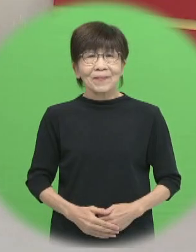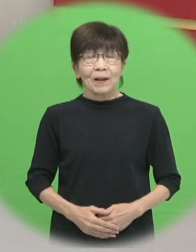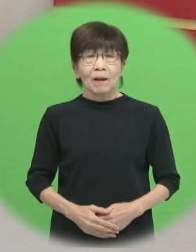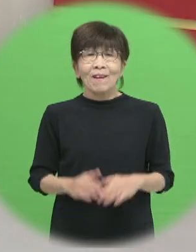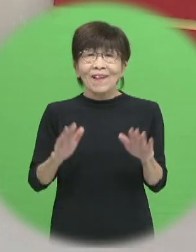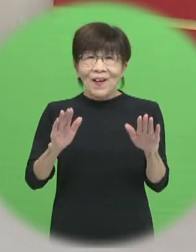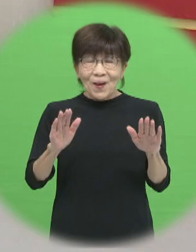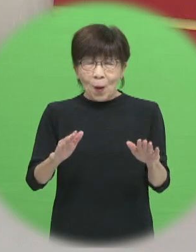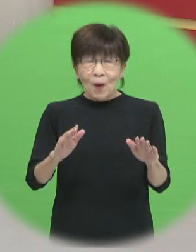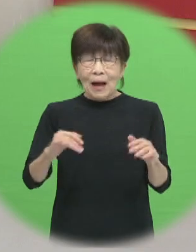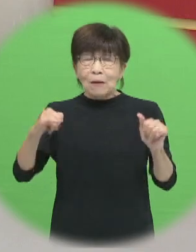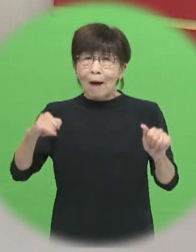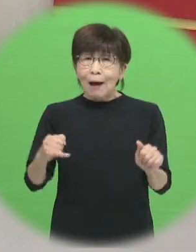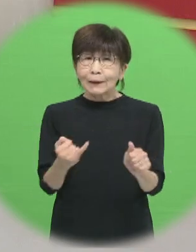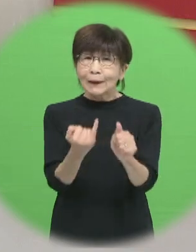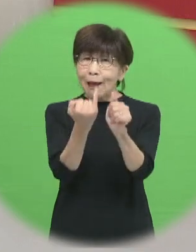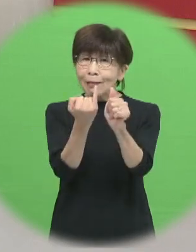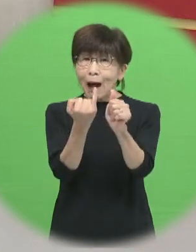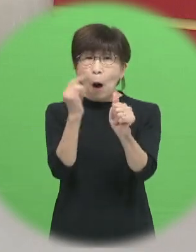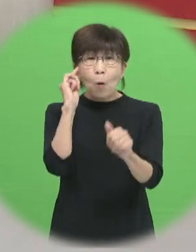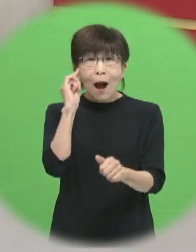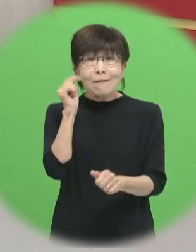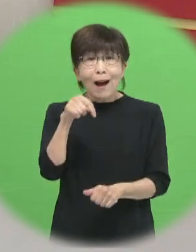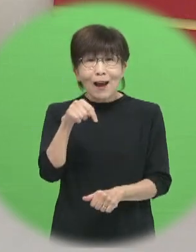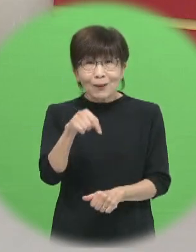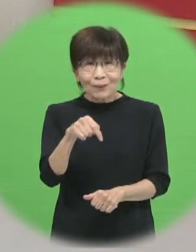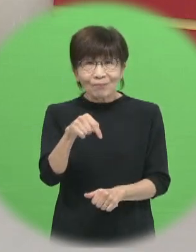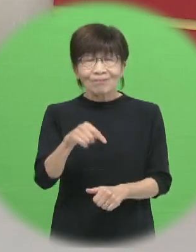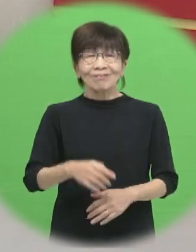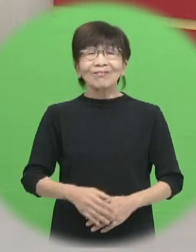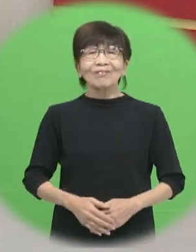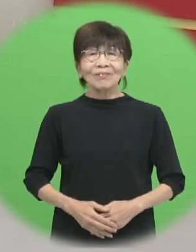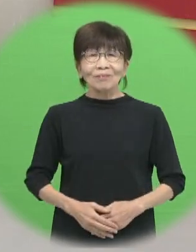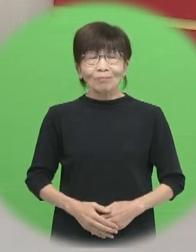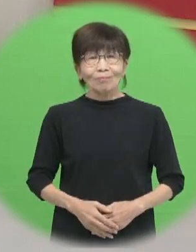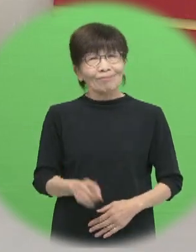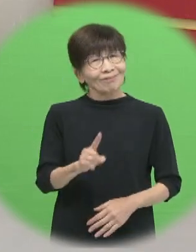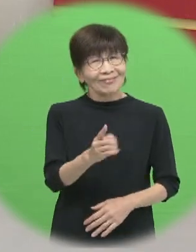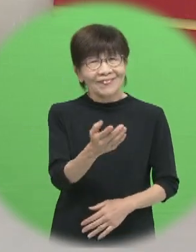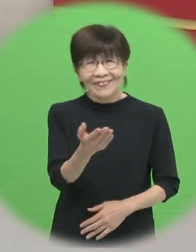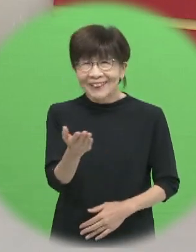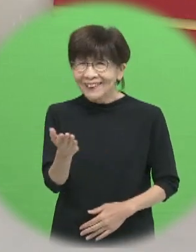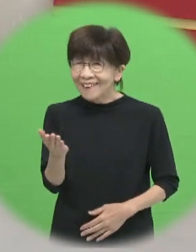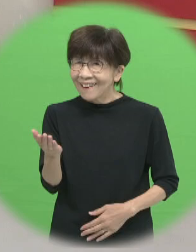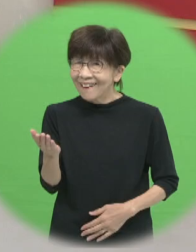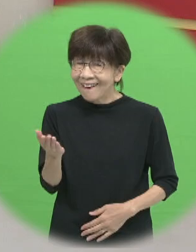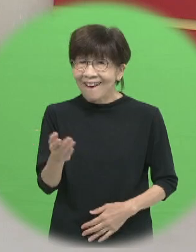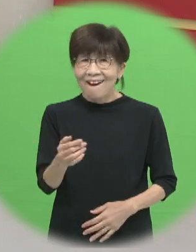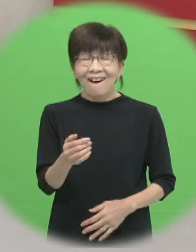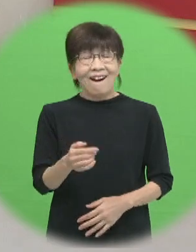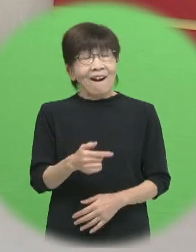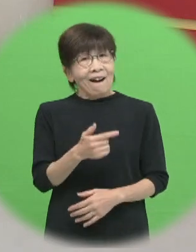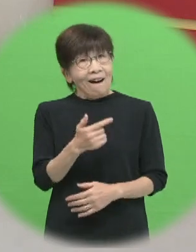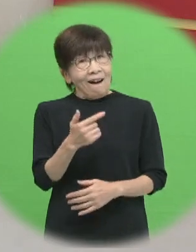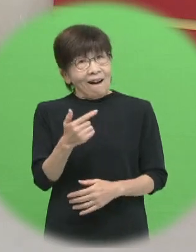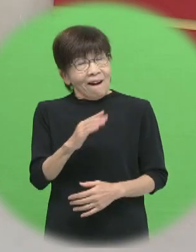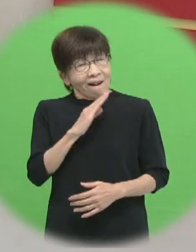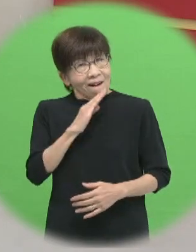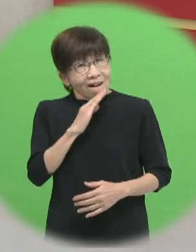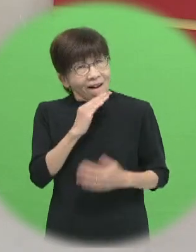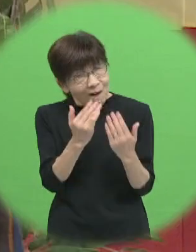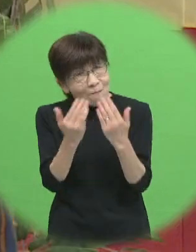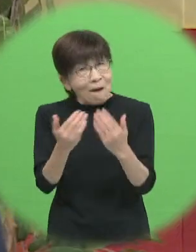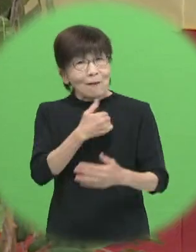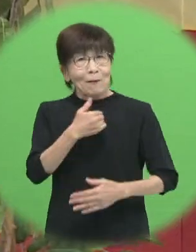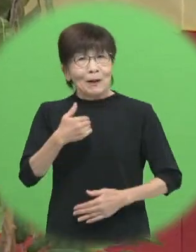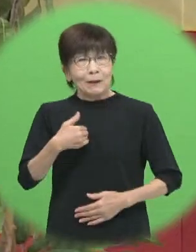今回はジェンダーを考えるをお届けしました、うん、いかがでした。 とっても勉強になりましたね、